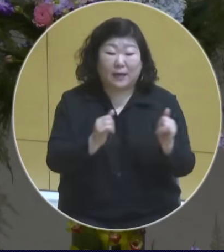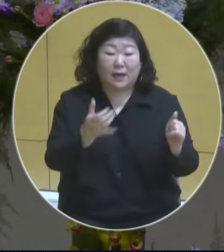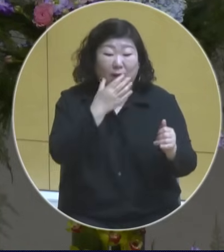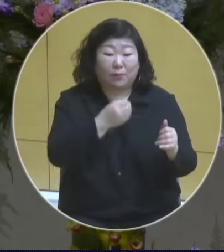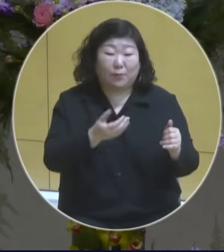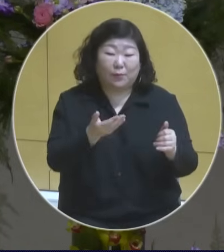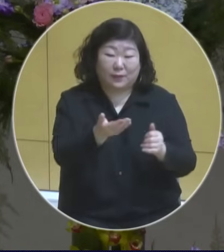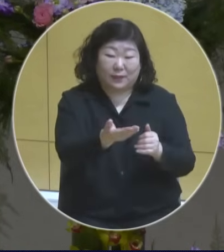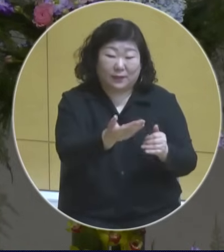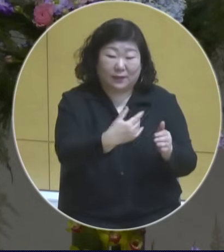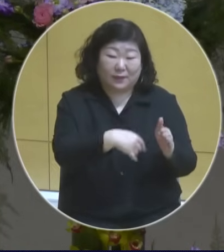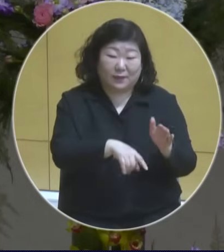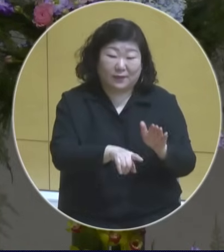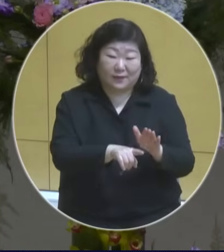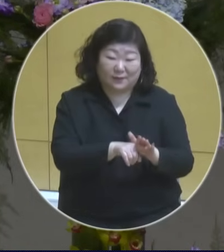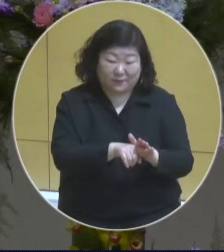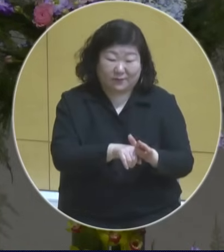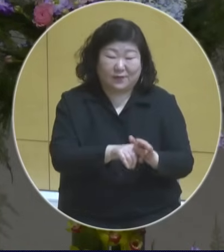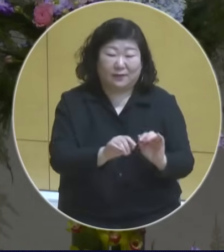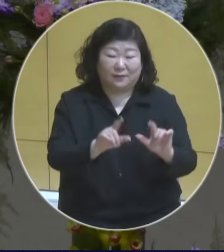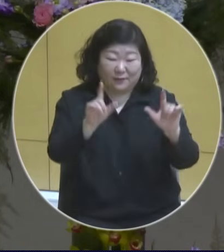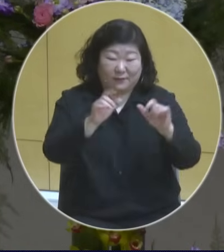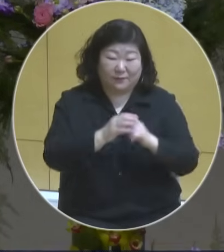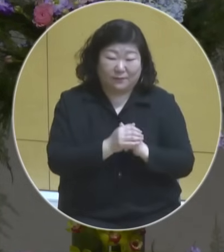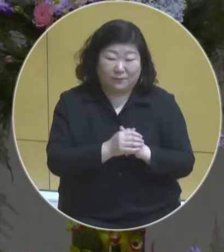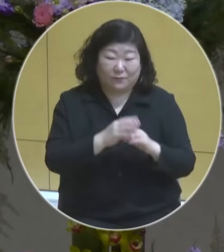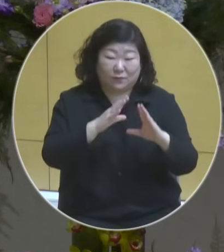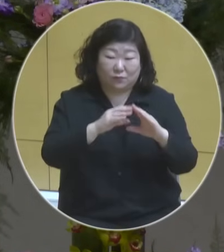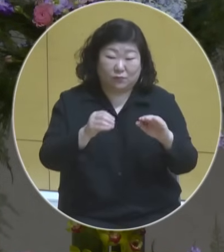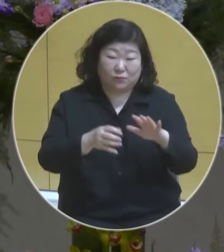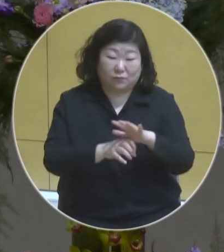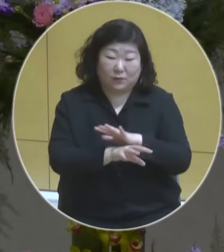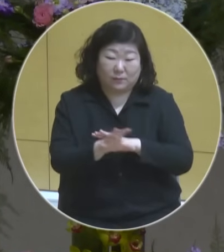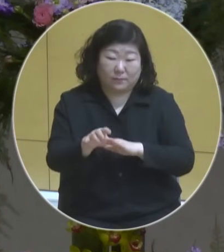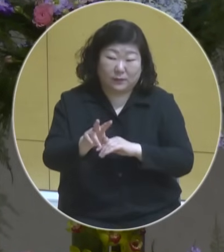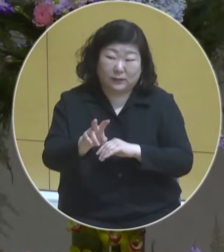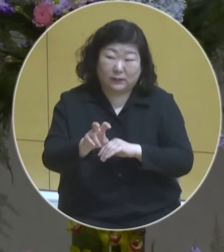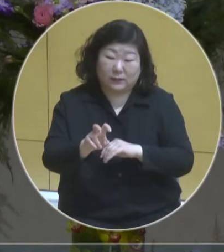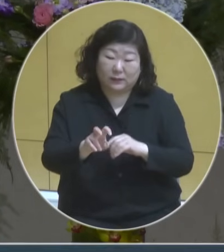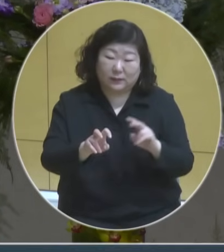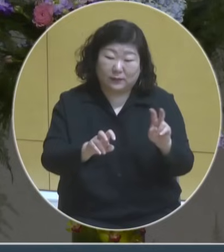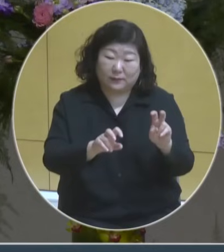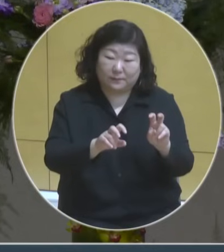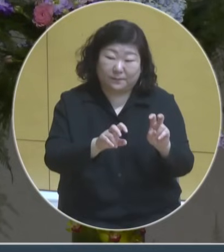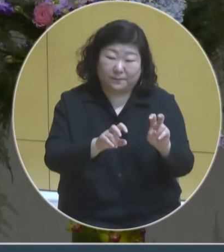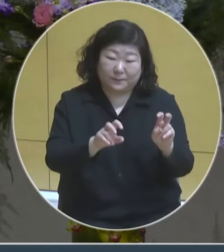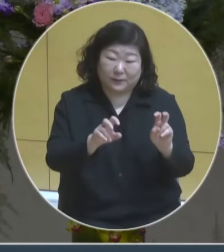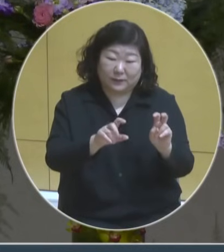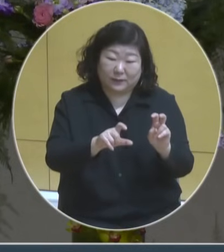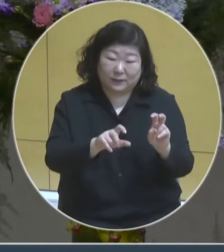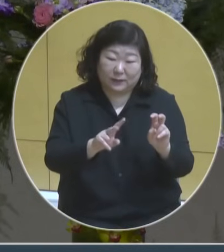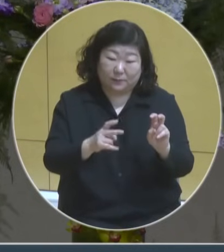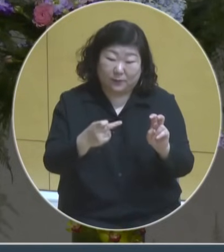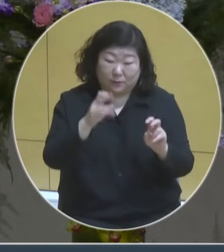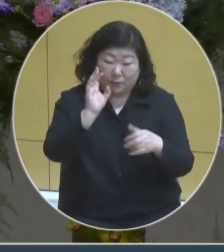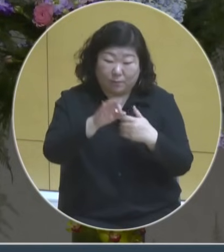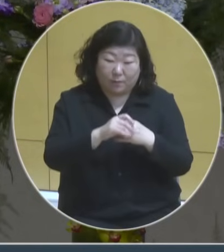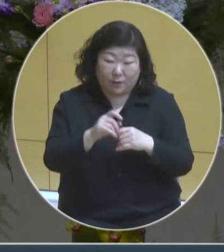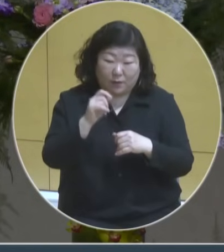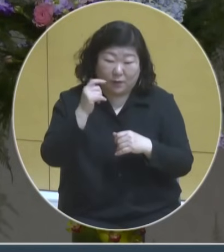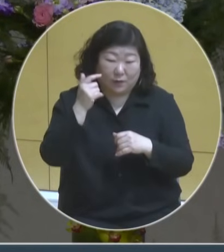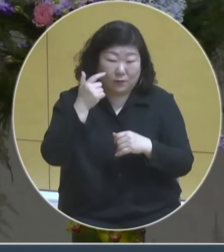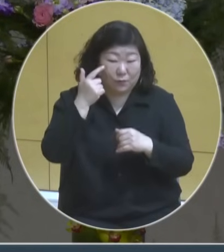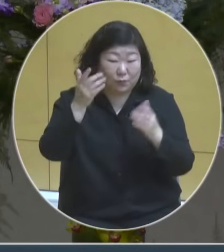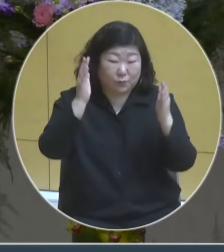복되게 하시기를 원하신 날입니다 출애굽기 20장 11절 보니까이는 엿세 동안에 나 여호와가 하늘과 땅과